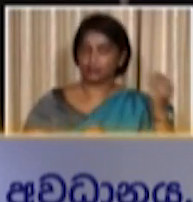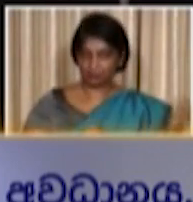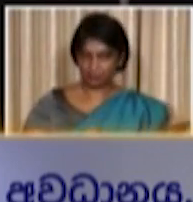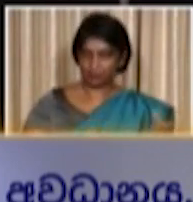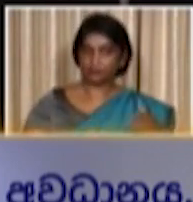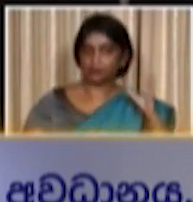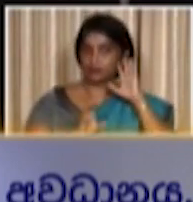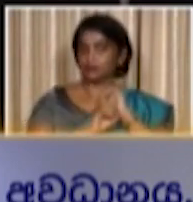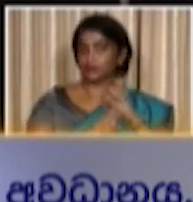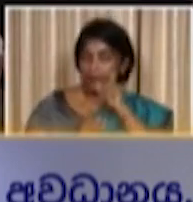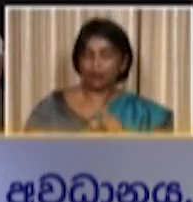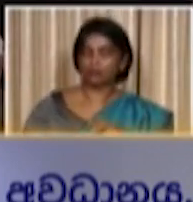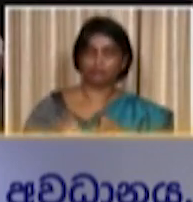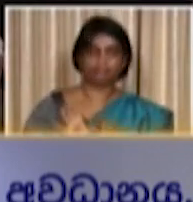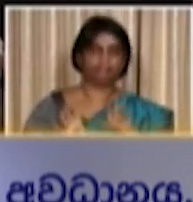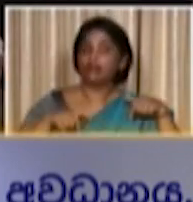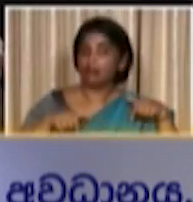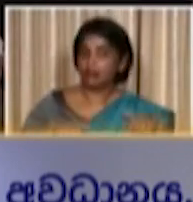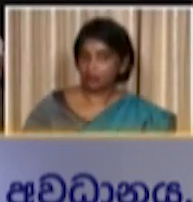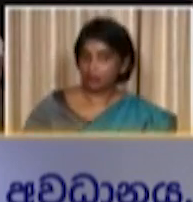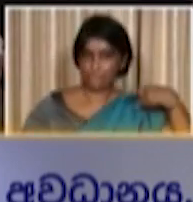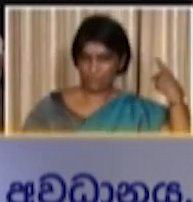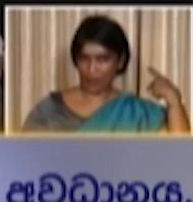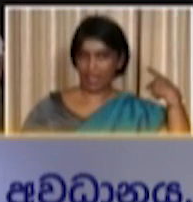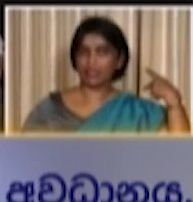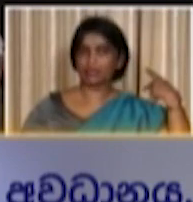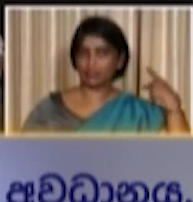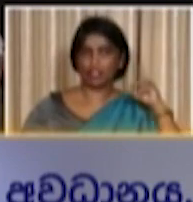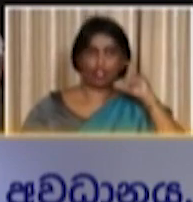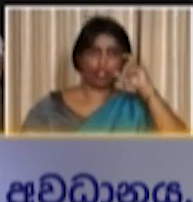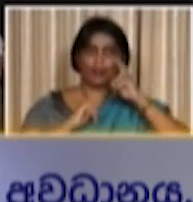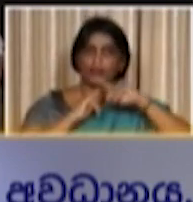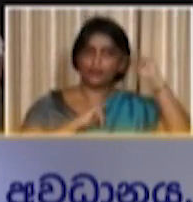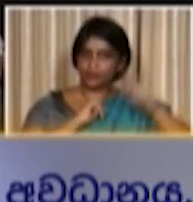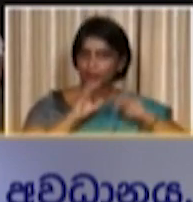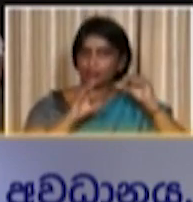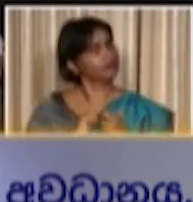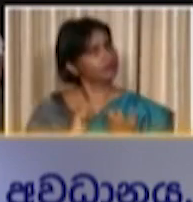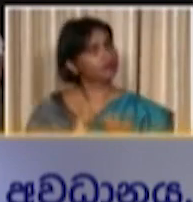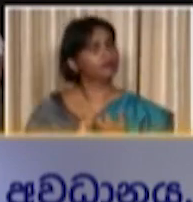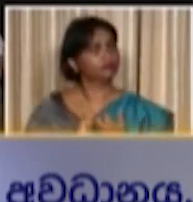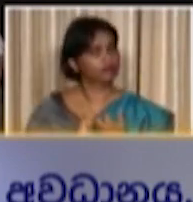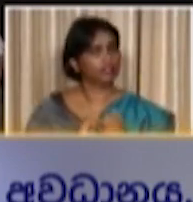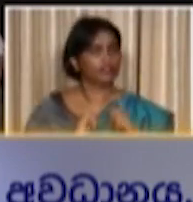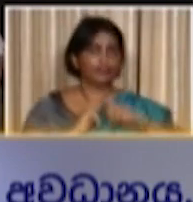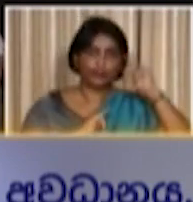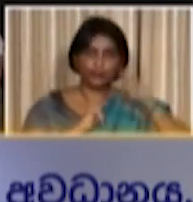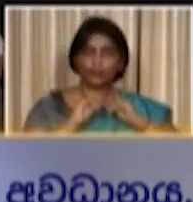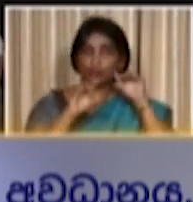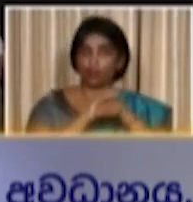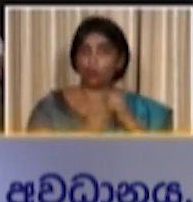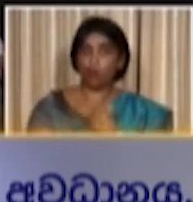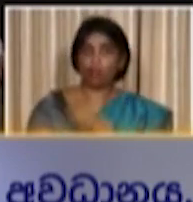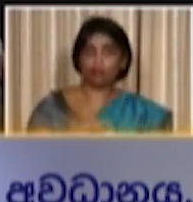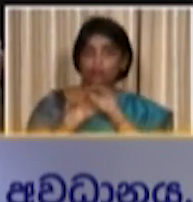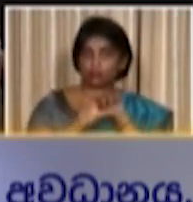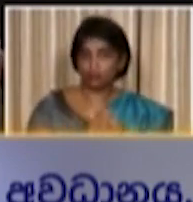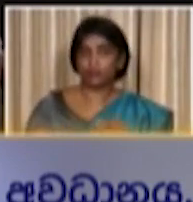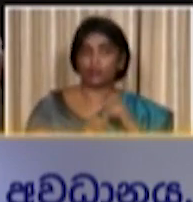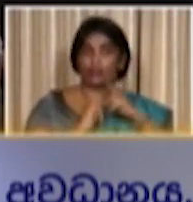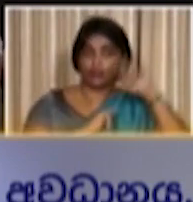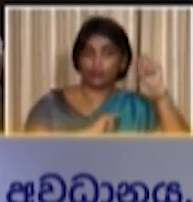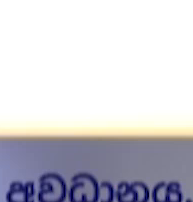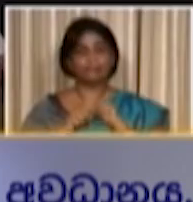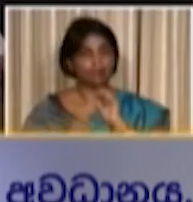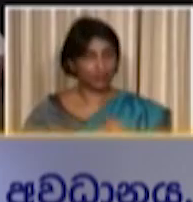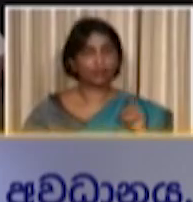කරන්න විශ්වවිද්‍යාල ආචාර්ය සංගමය. දැන් පෙරේදා කොළඹ විශ්වවිද්‍යාලය ඇතුළු ගැටුමත් එක්ක විශ්වවිද්‍යාලය ඇතුළට පොලිසිය පැන්න කියන විශ්වවිද්‍යාලය ඇතුළට ඇවිල්ලා ඇදගෙන